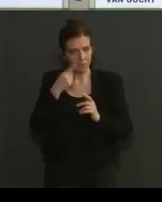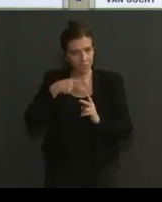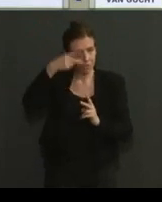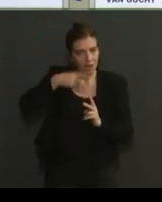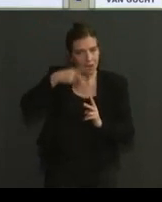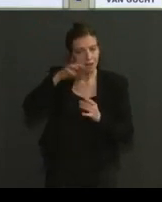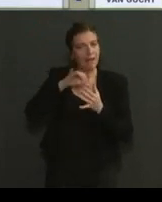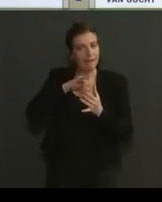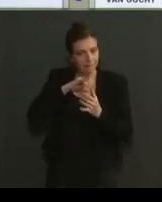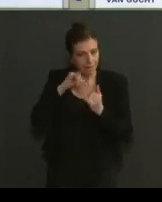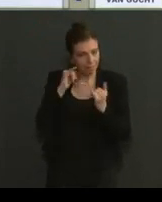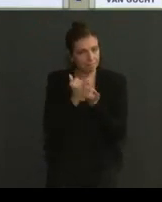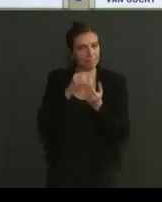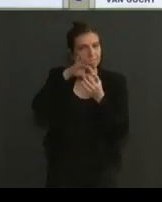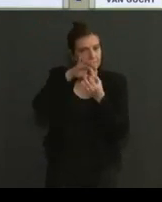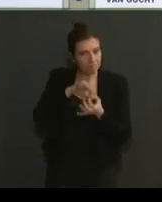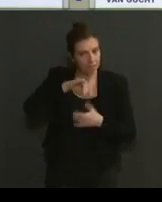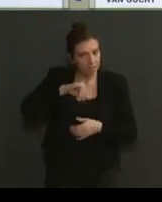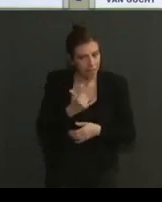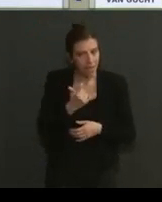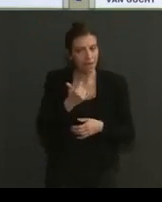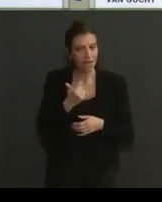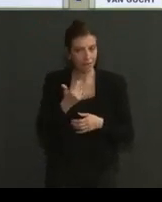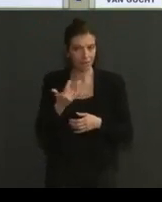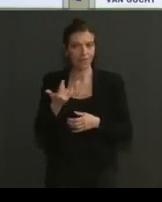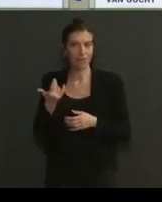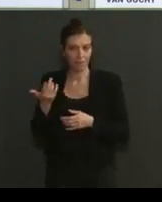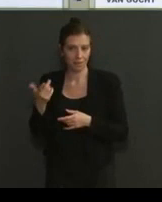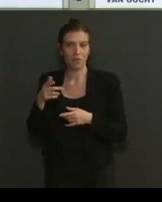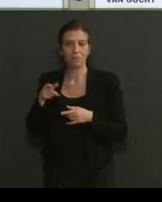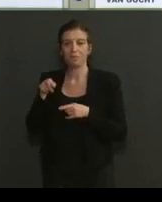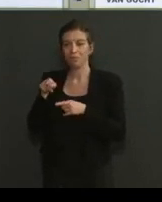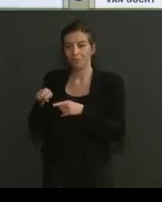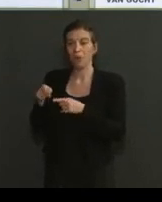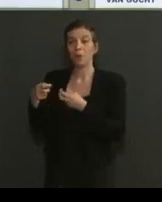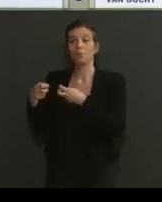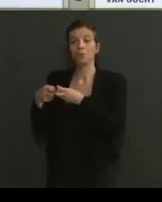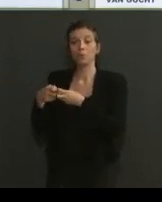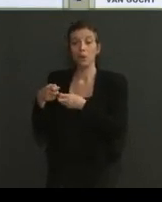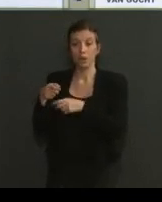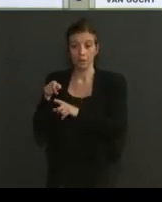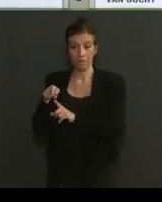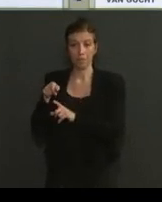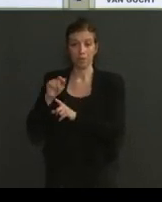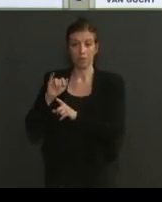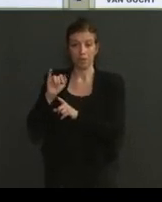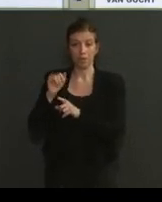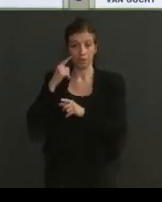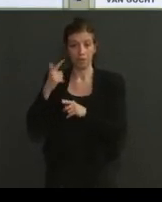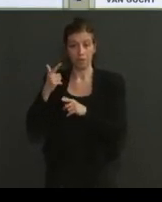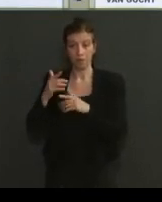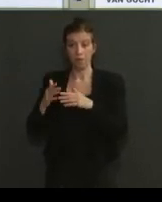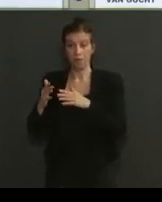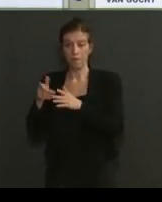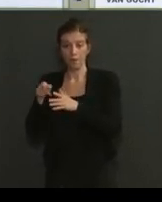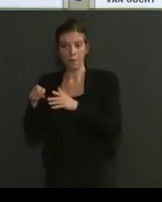Als we naar Brussel kijken, dan zien we dat de piek van het virus in het rioolwater iets eerder komt dan in Vlaanderen. En